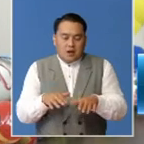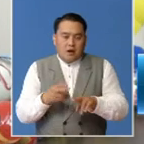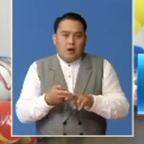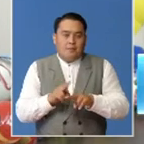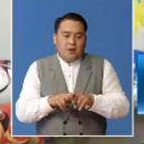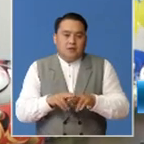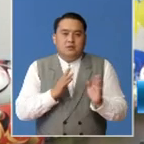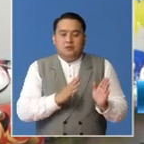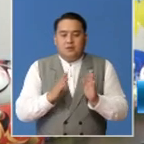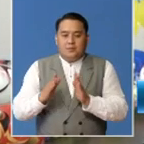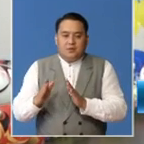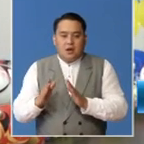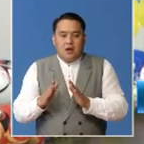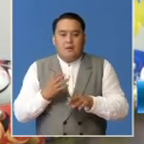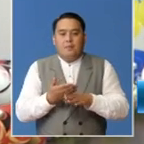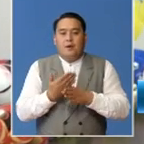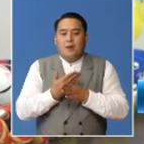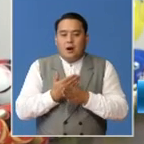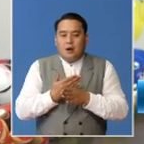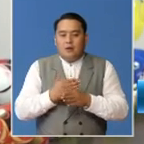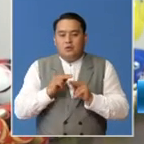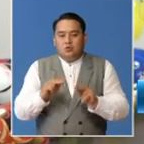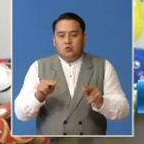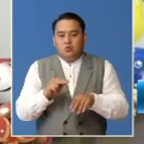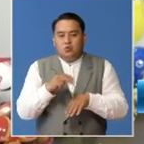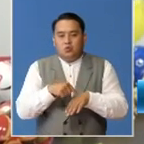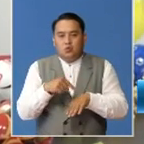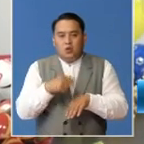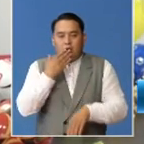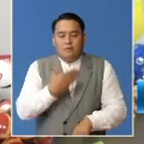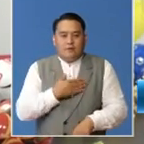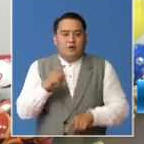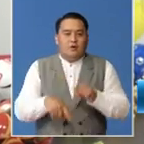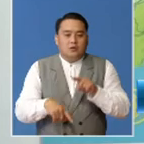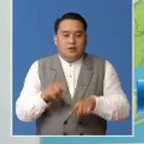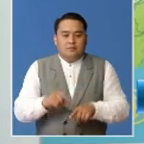мы проводим систематически. Также это помогает привить детям чувство патриотизма и любви к родине.